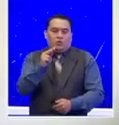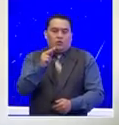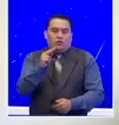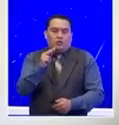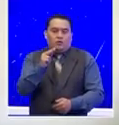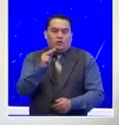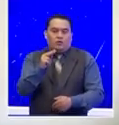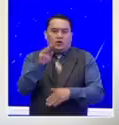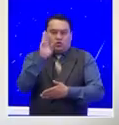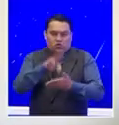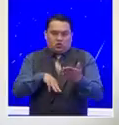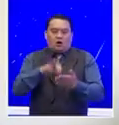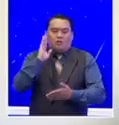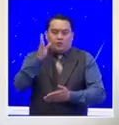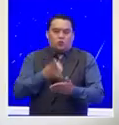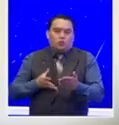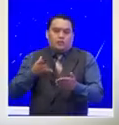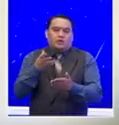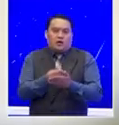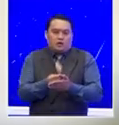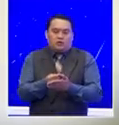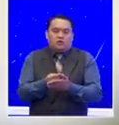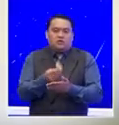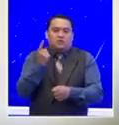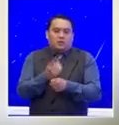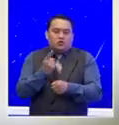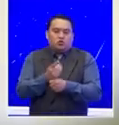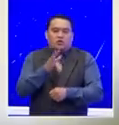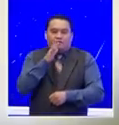Я принял свой штраф, то что выходил не в нужное время, не в нужном